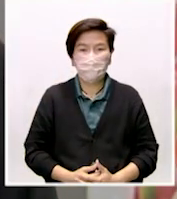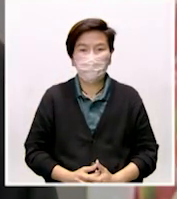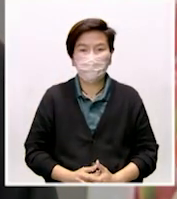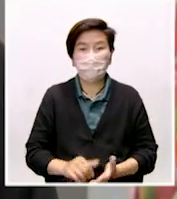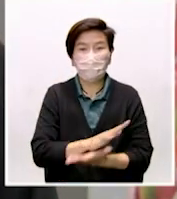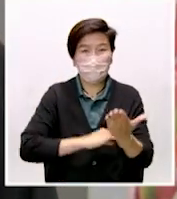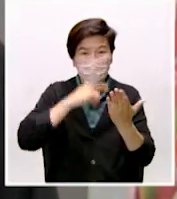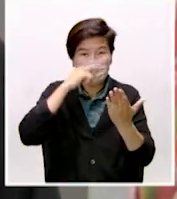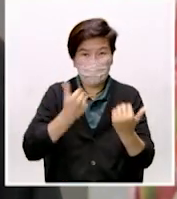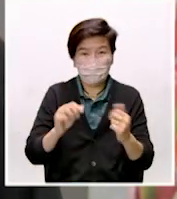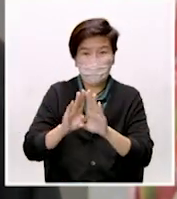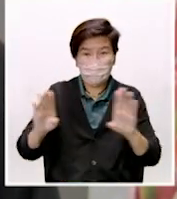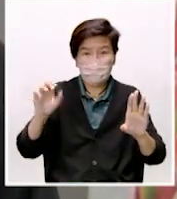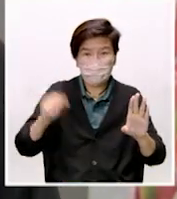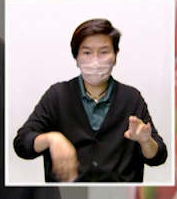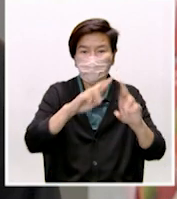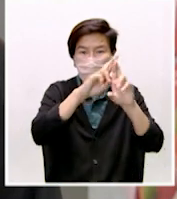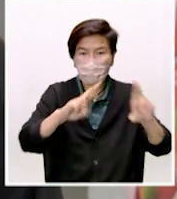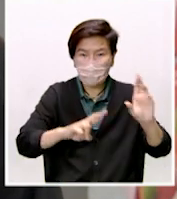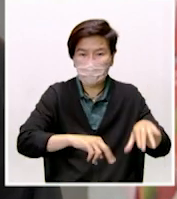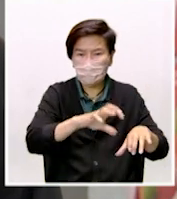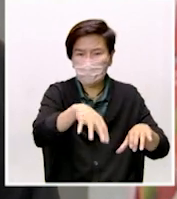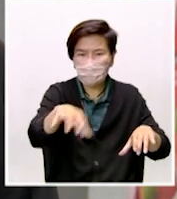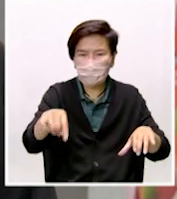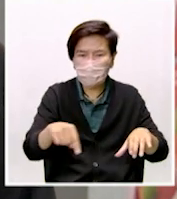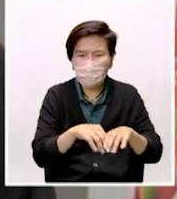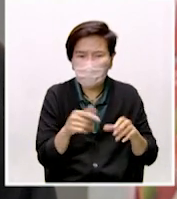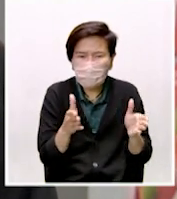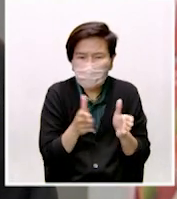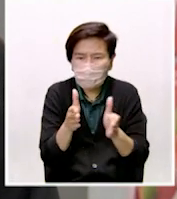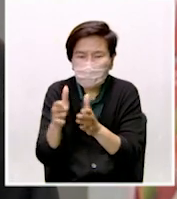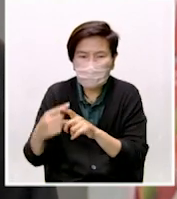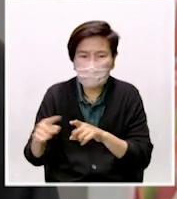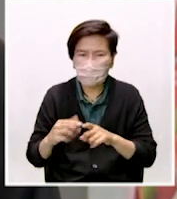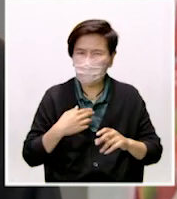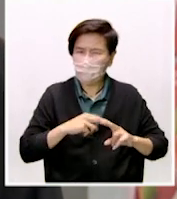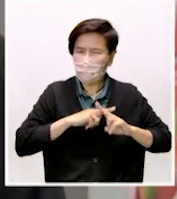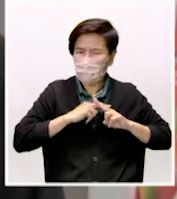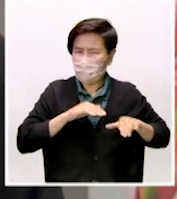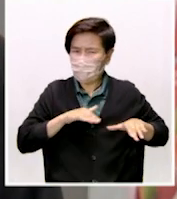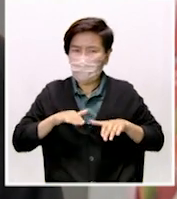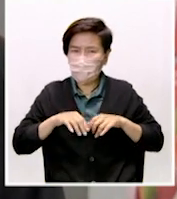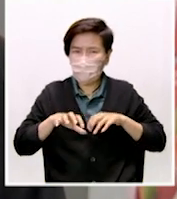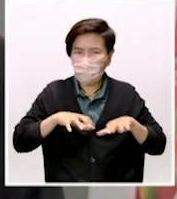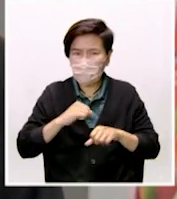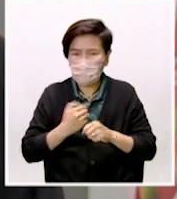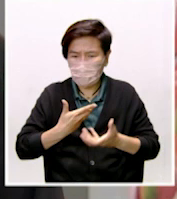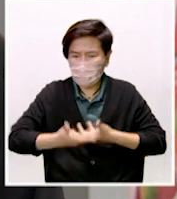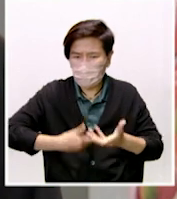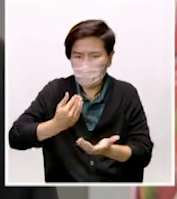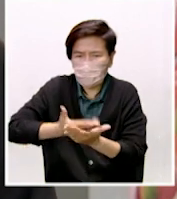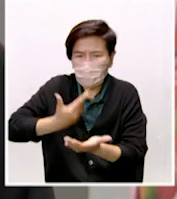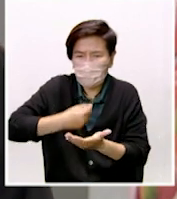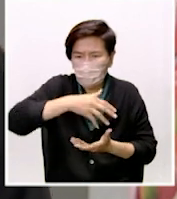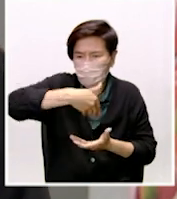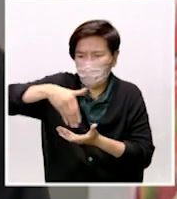ประเทศเราเริ่มเปิดแล้วนะครับร้านโชว์ห่วยเนี่ยต้องกลับมาดูแล้วว่าจะเตรียมตัวเองยังไงจะทำยังไงถึงจะสร้างยอดขายเพิ่มกำไรเอ